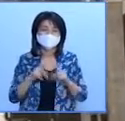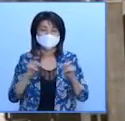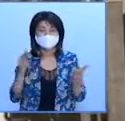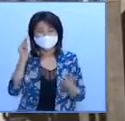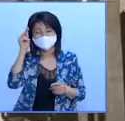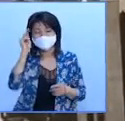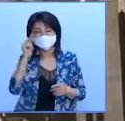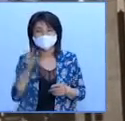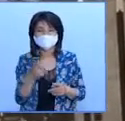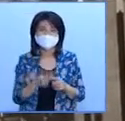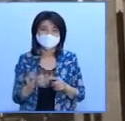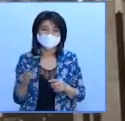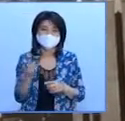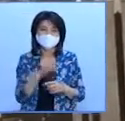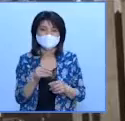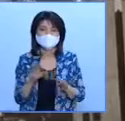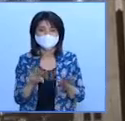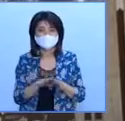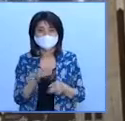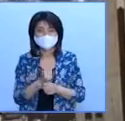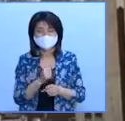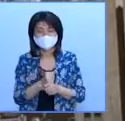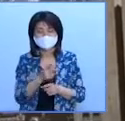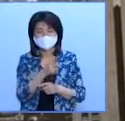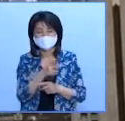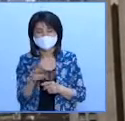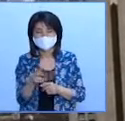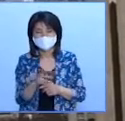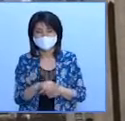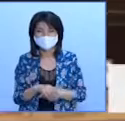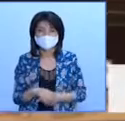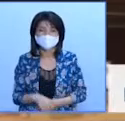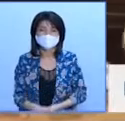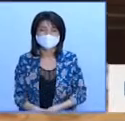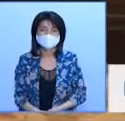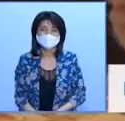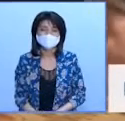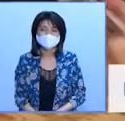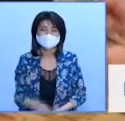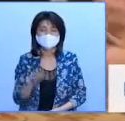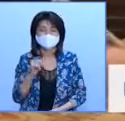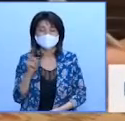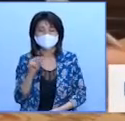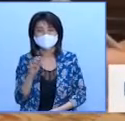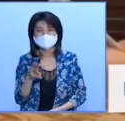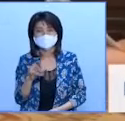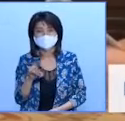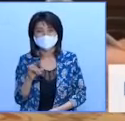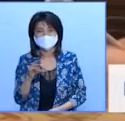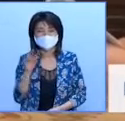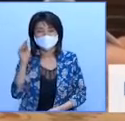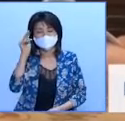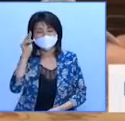возможность проявить креативность. Так сделал наш герой сюжета Азат Бусурманов. Азат Бусурманов – студент,